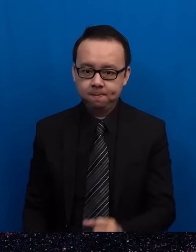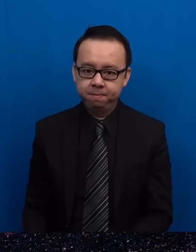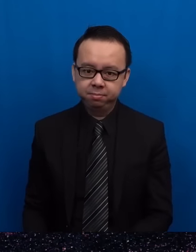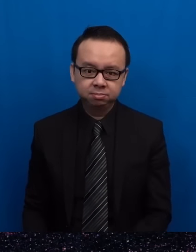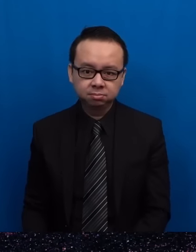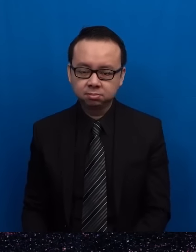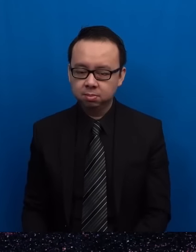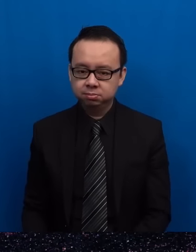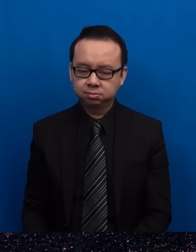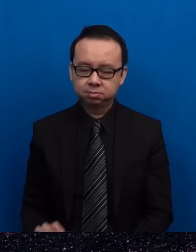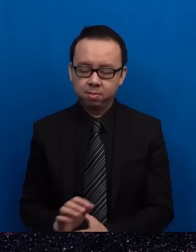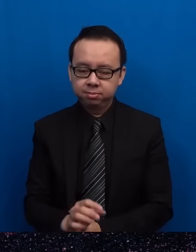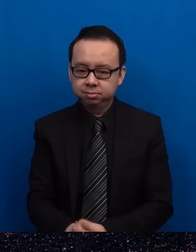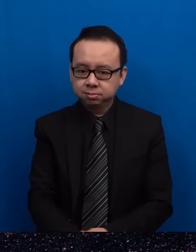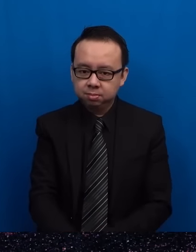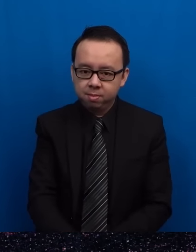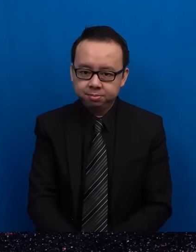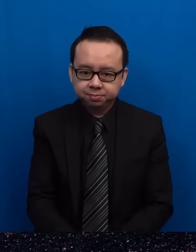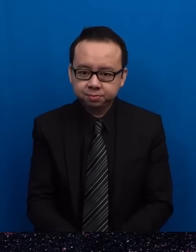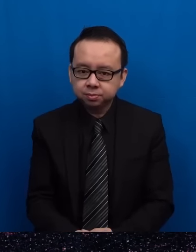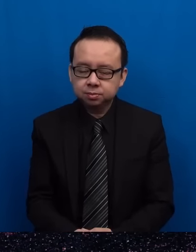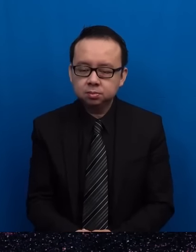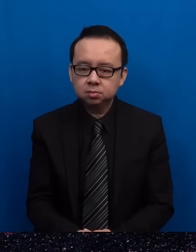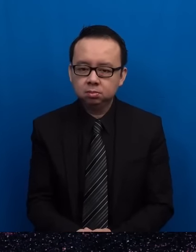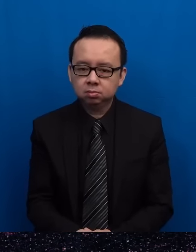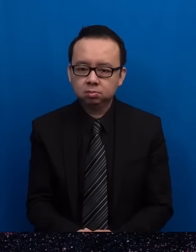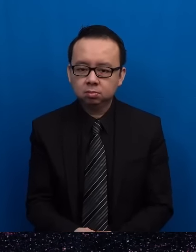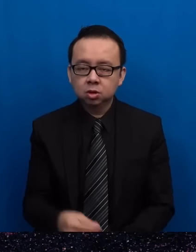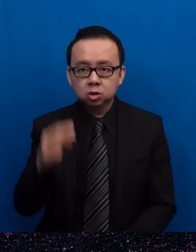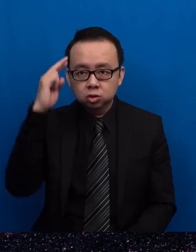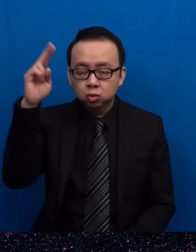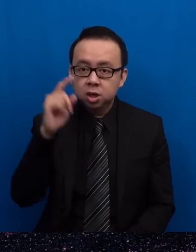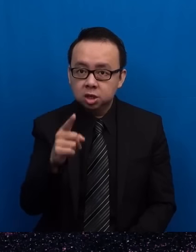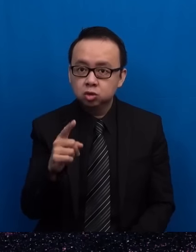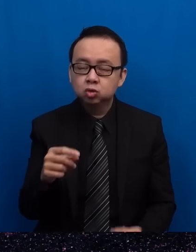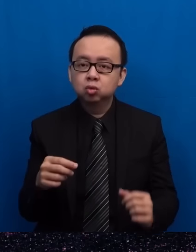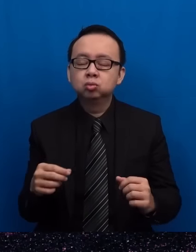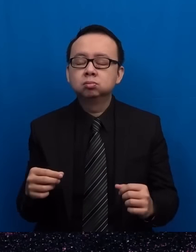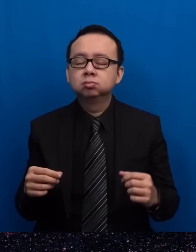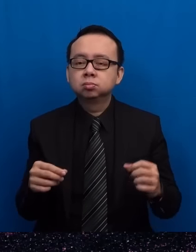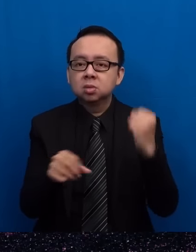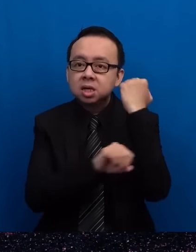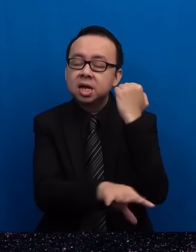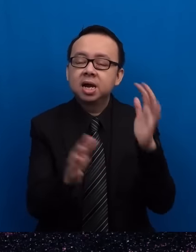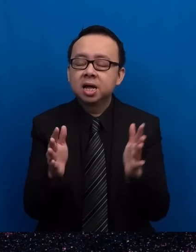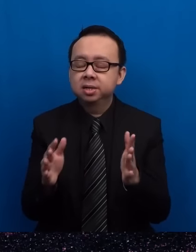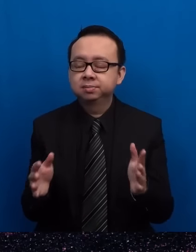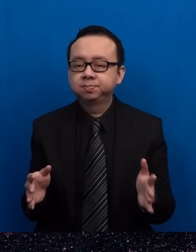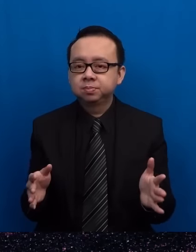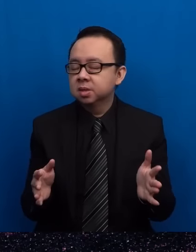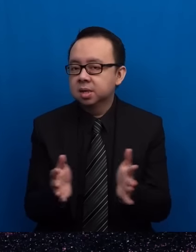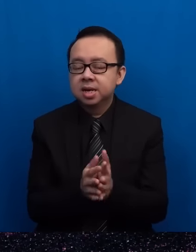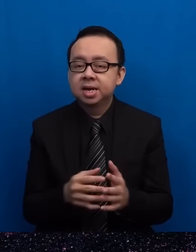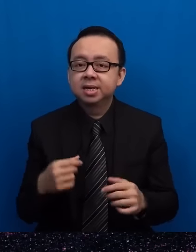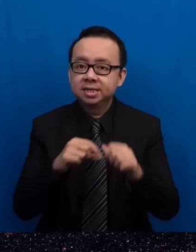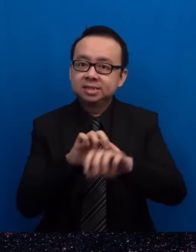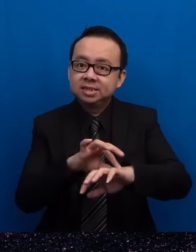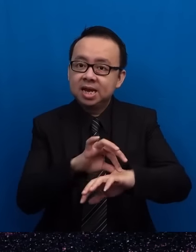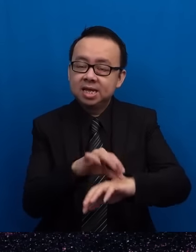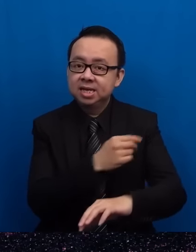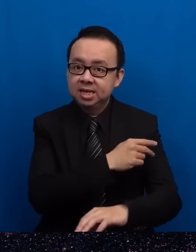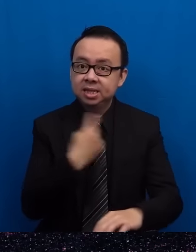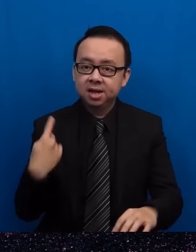sudah tidak bisa ditarik kembali. Tuhan adalah darah daging kita. Seperti orang satu